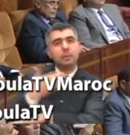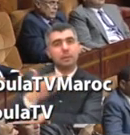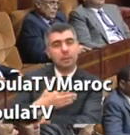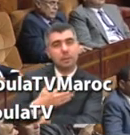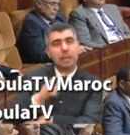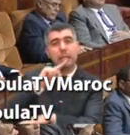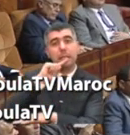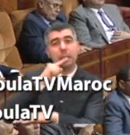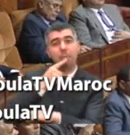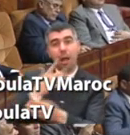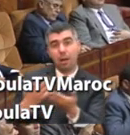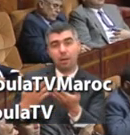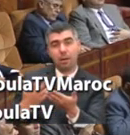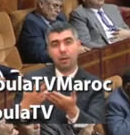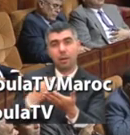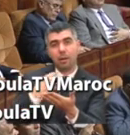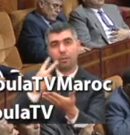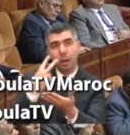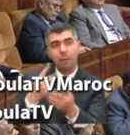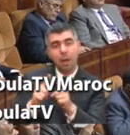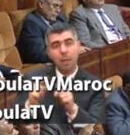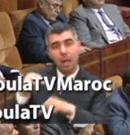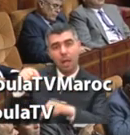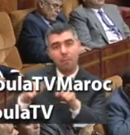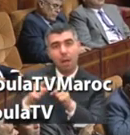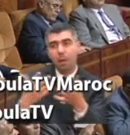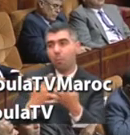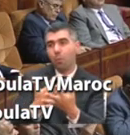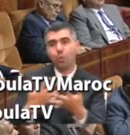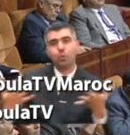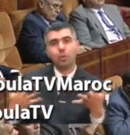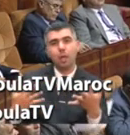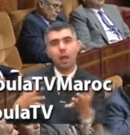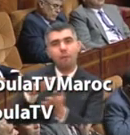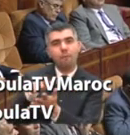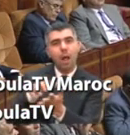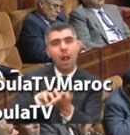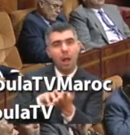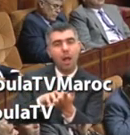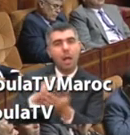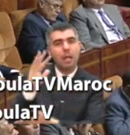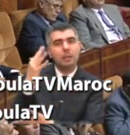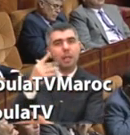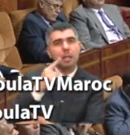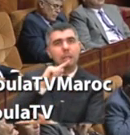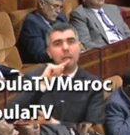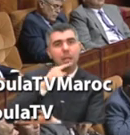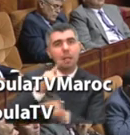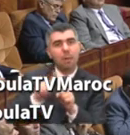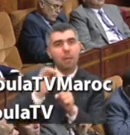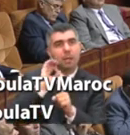لا يعقل الى حدود الساحه، وفي حين انه عندنا واحد المساحه كبيره بزاف ديال النخيل، خاص نفرقوا ما بين